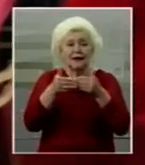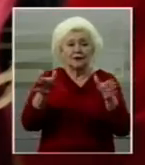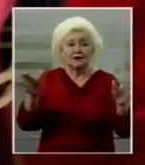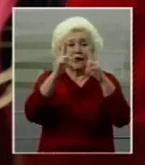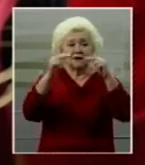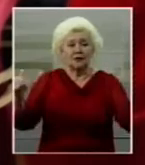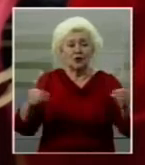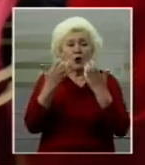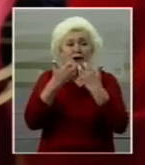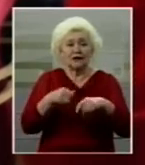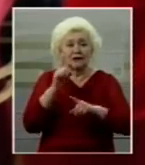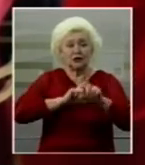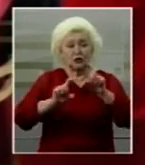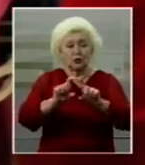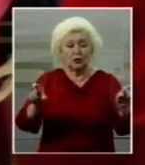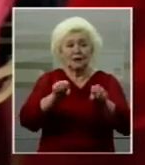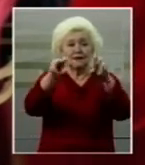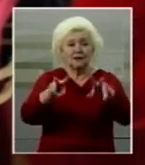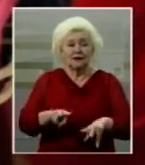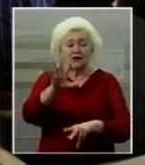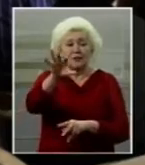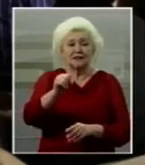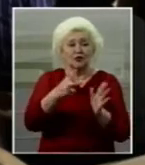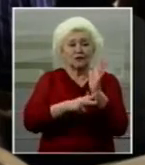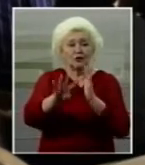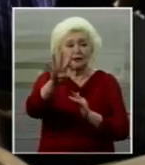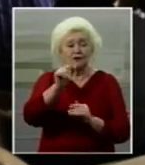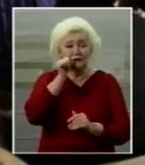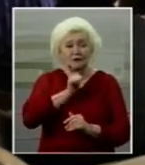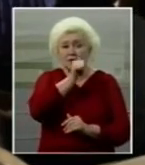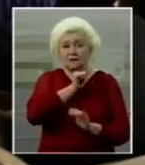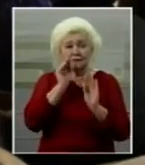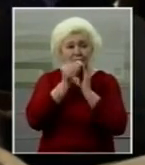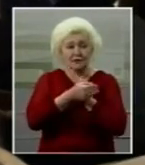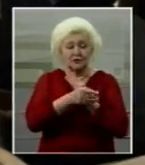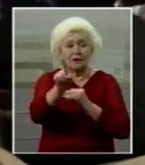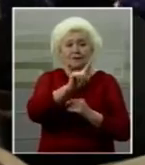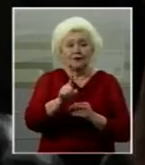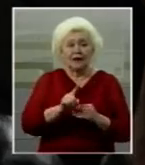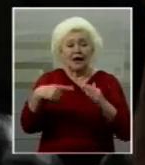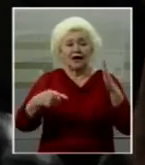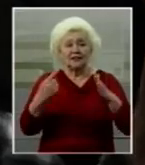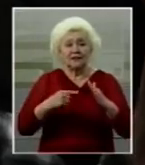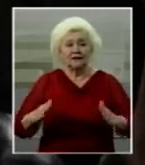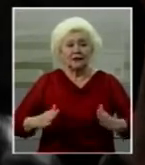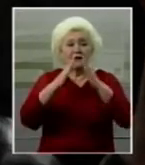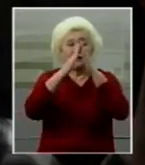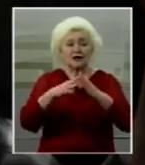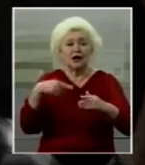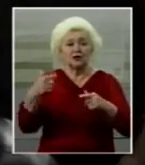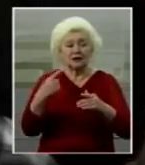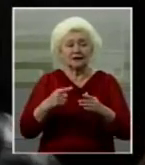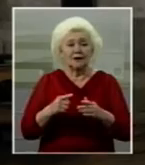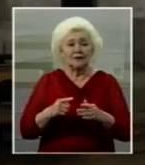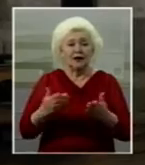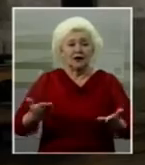Дніпропетровського механічного технікуму. Спеціальність 0584, засекречено, двигатель літательних апаратів, жидкісні ракетні двигателі.